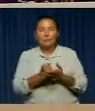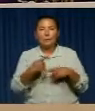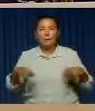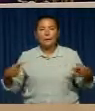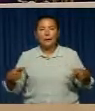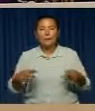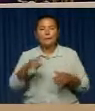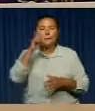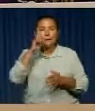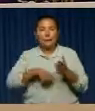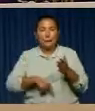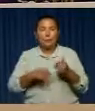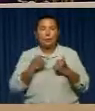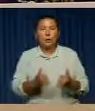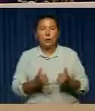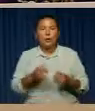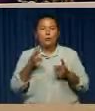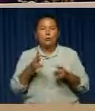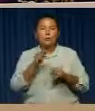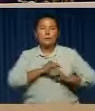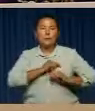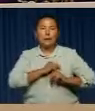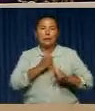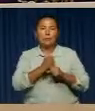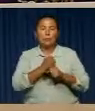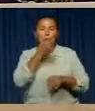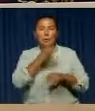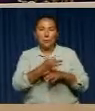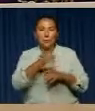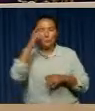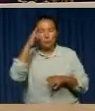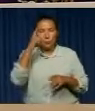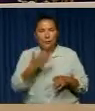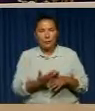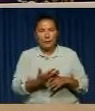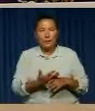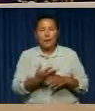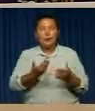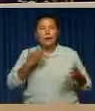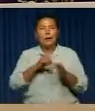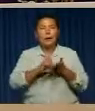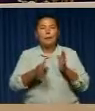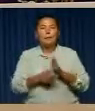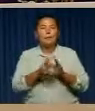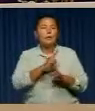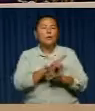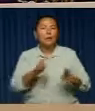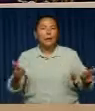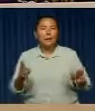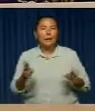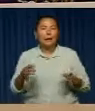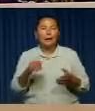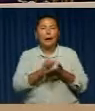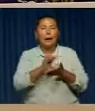дәрігерді біз сыйлаймыз. Себебі ол өзінің жасаған ем-домына жауап береді деген сөз. Жаңағы мен айтып кеткен кабинетте ешқандай ондай